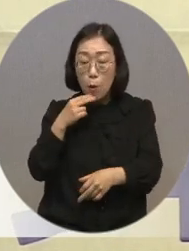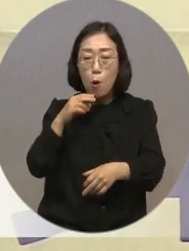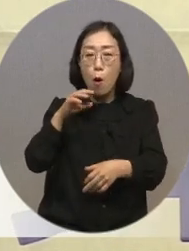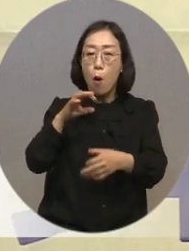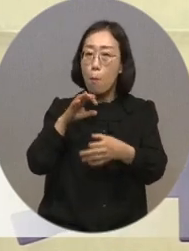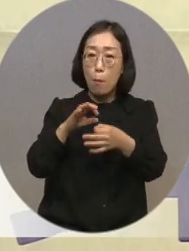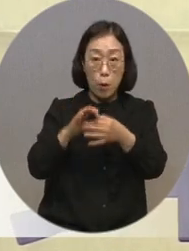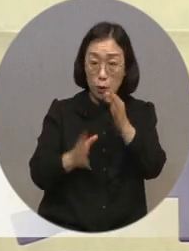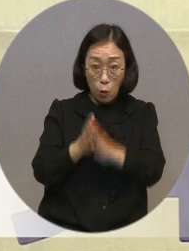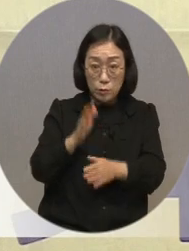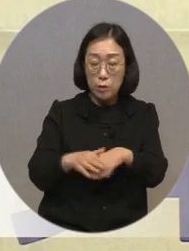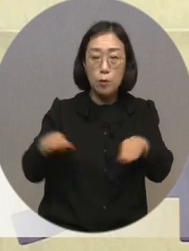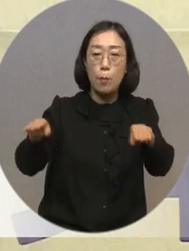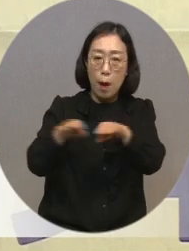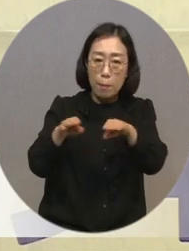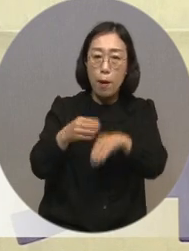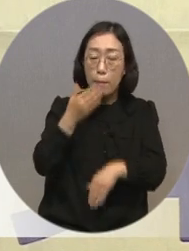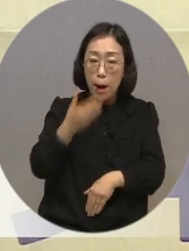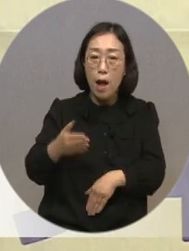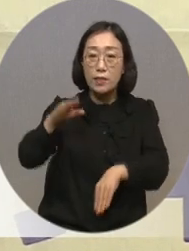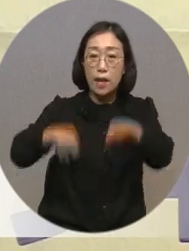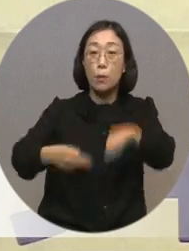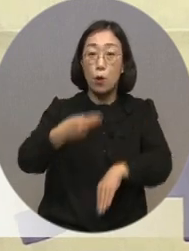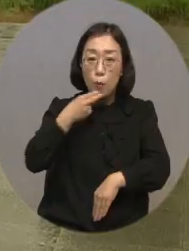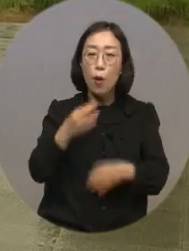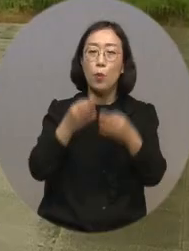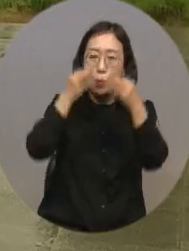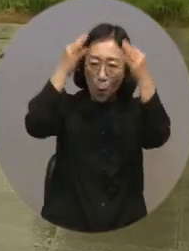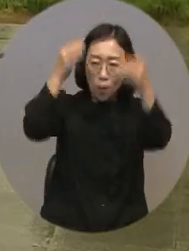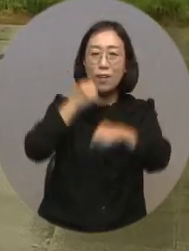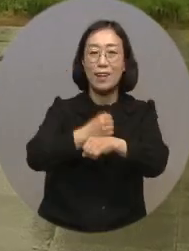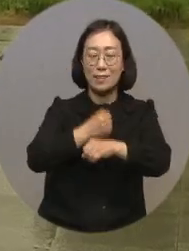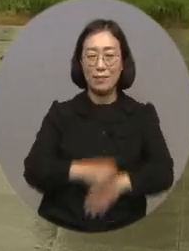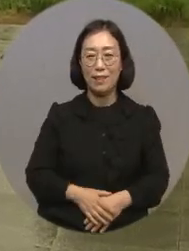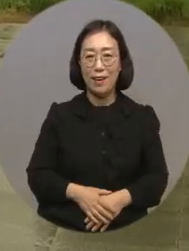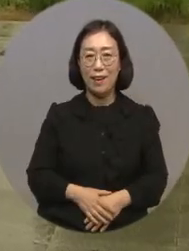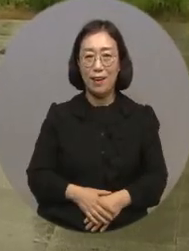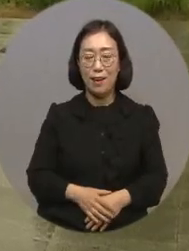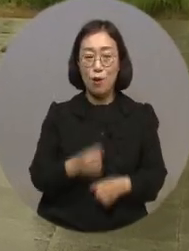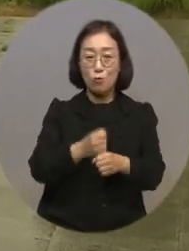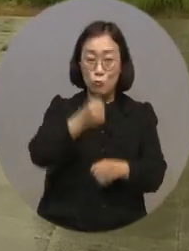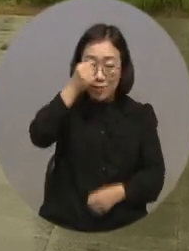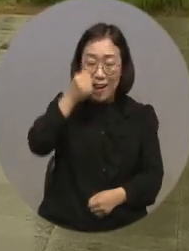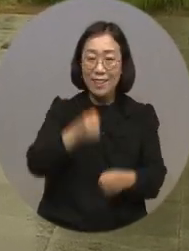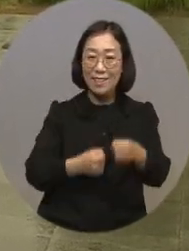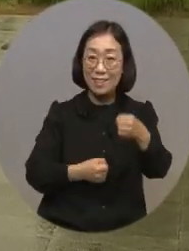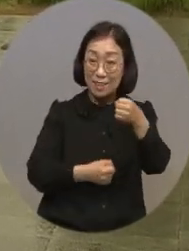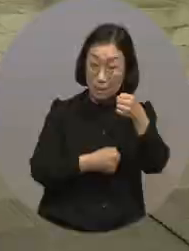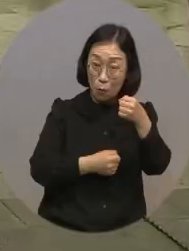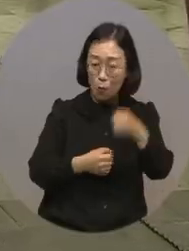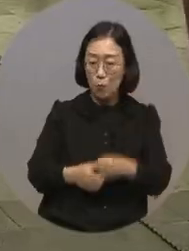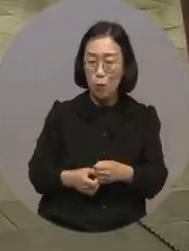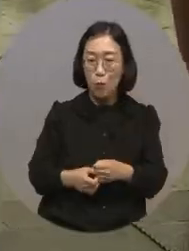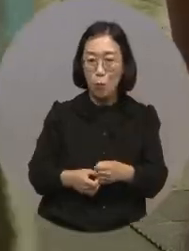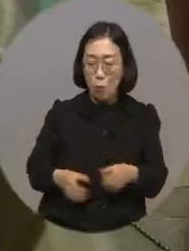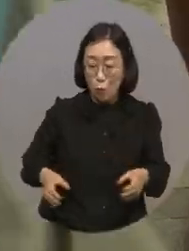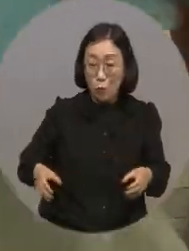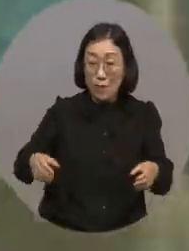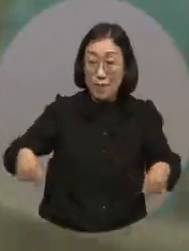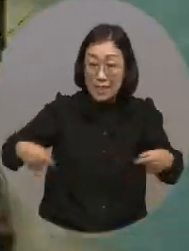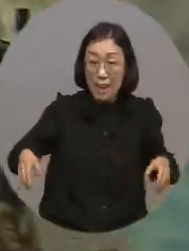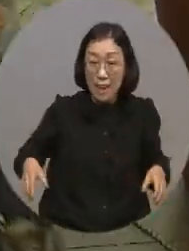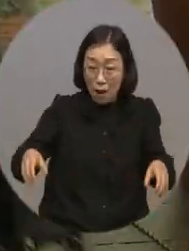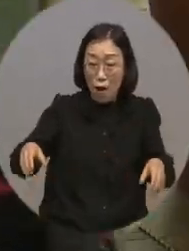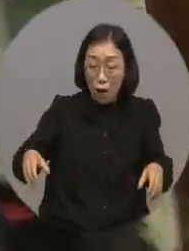같이 살아가는 좋은 강서구가 될 수 있도록 같이 노력하겠습니다. 한 손에는 우산을 들고 다른 한 손은 휠체어를